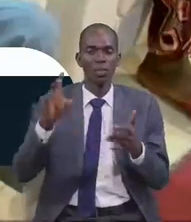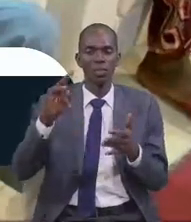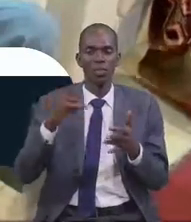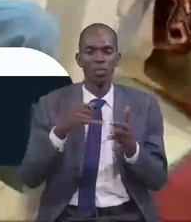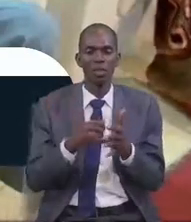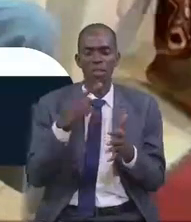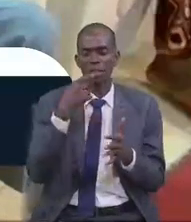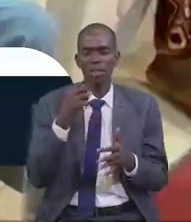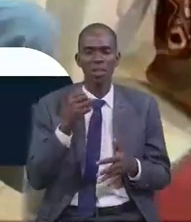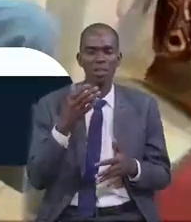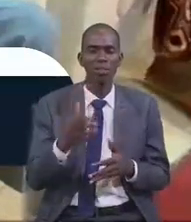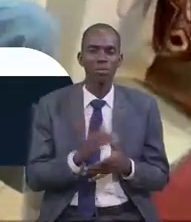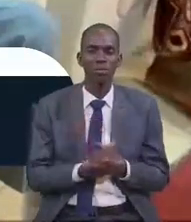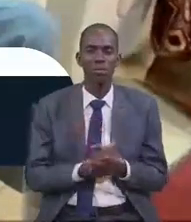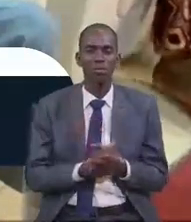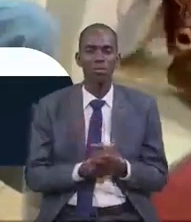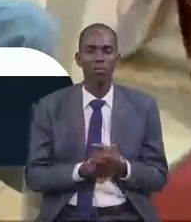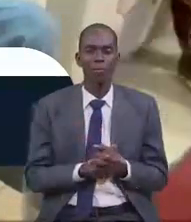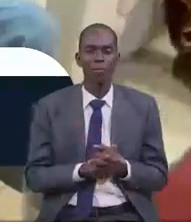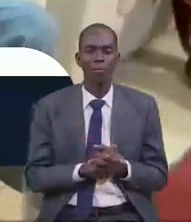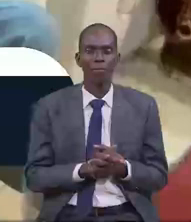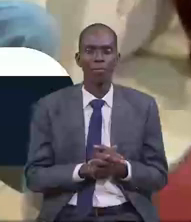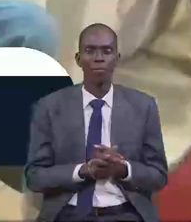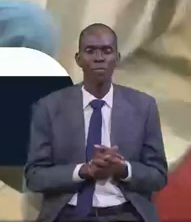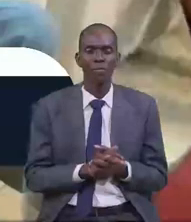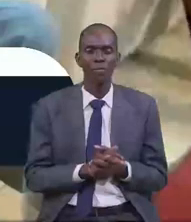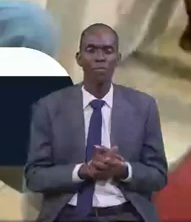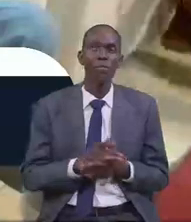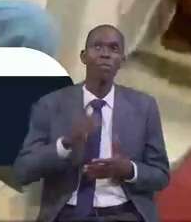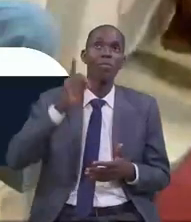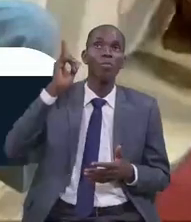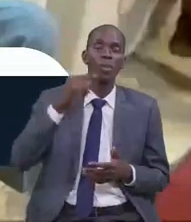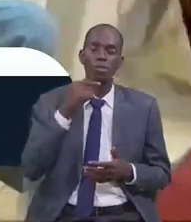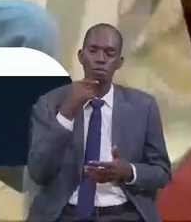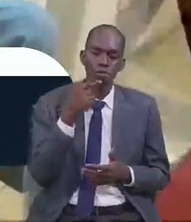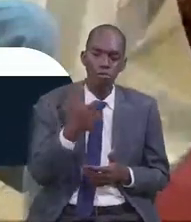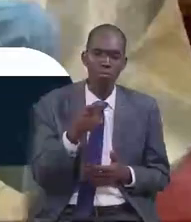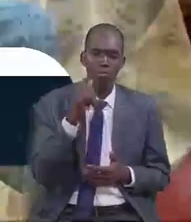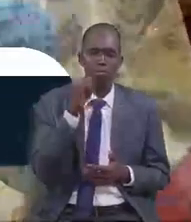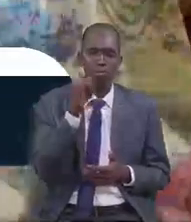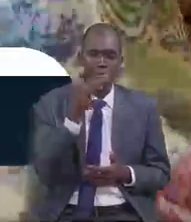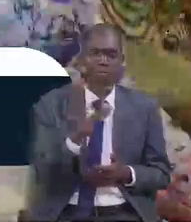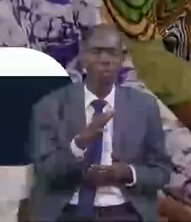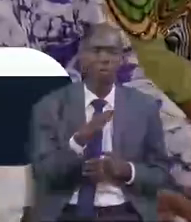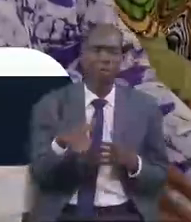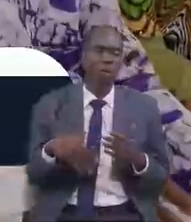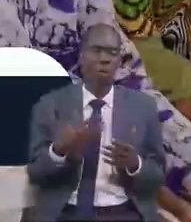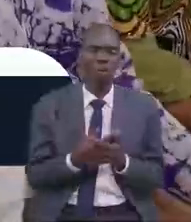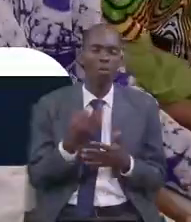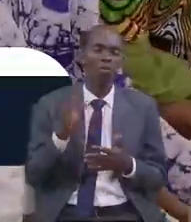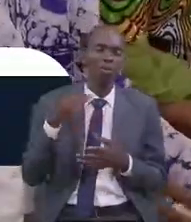Juges 16:17. Il lui ouvrit tout son cœur et lui dit,